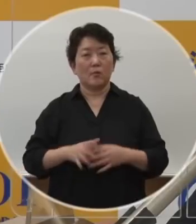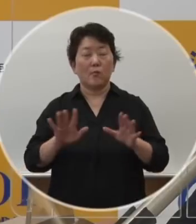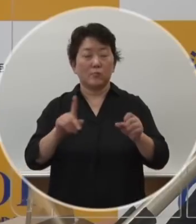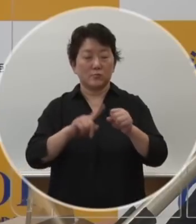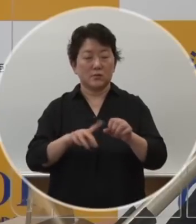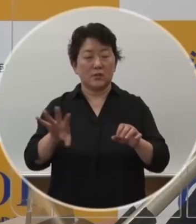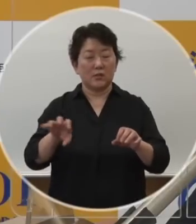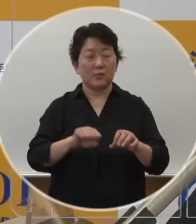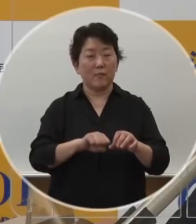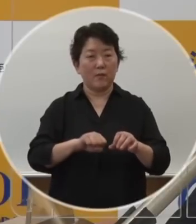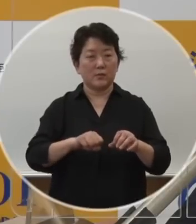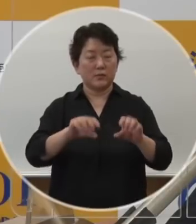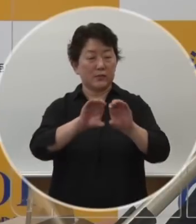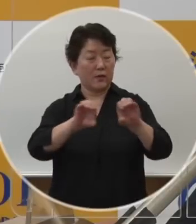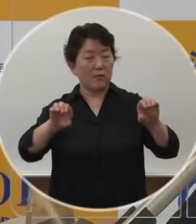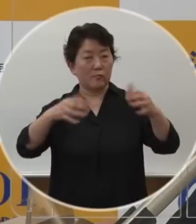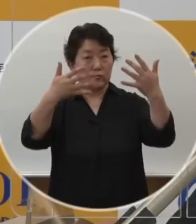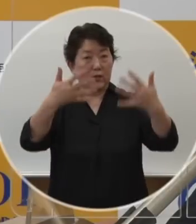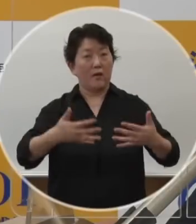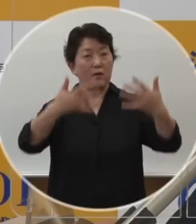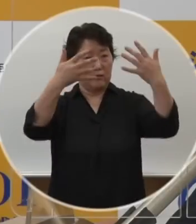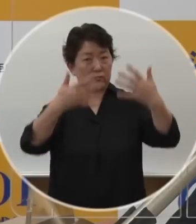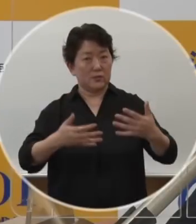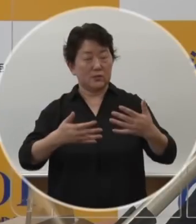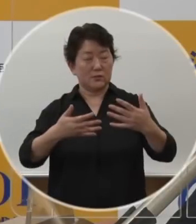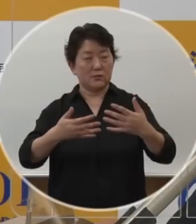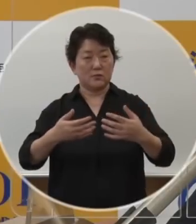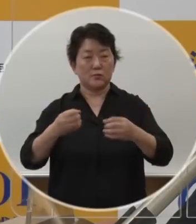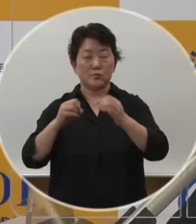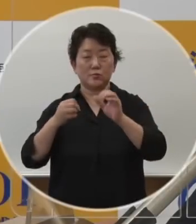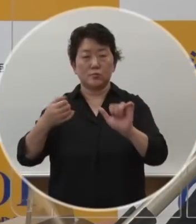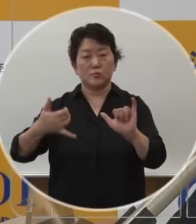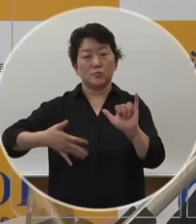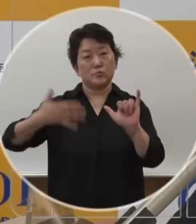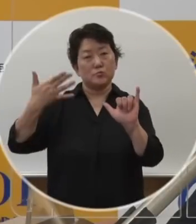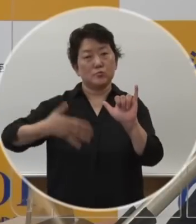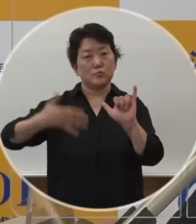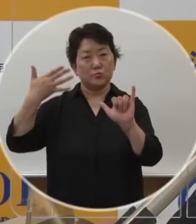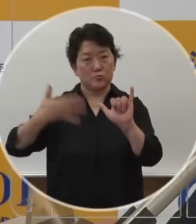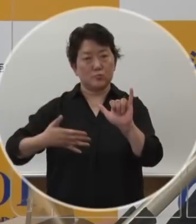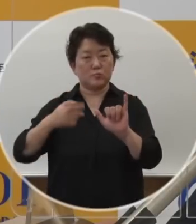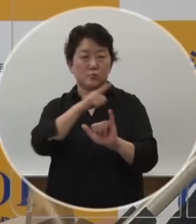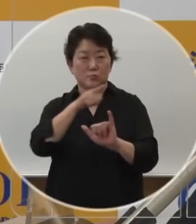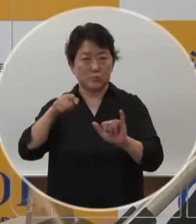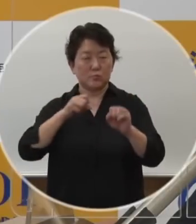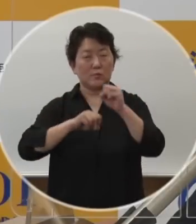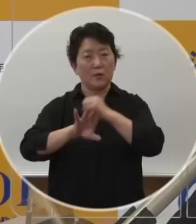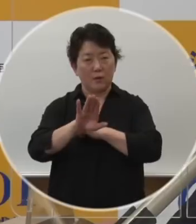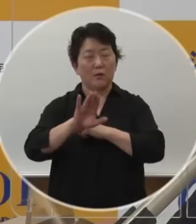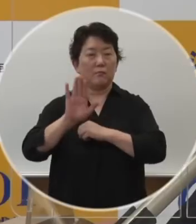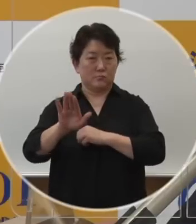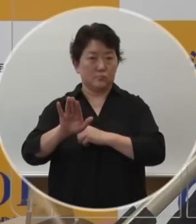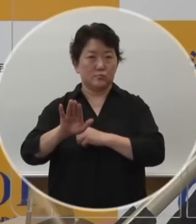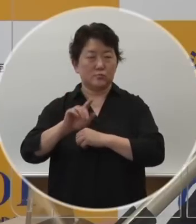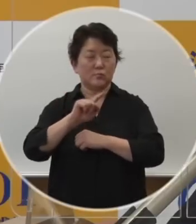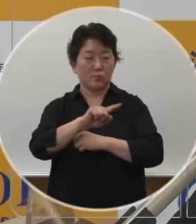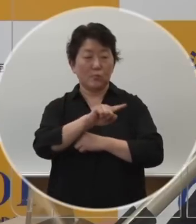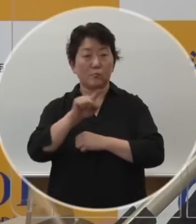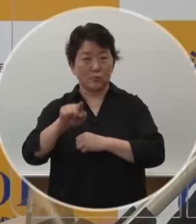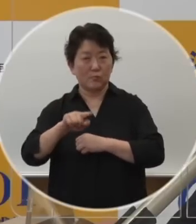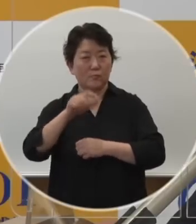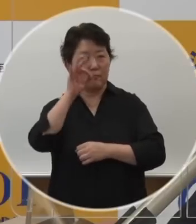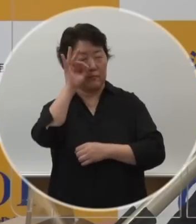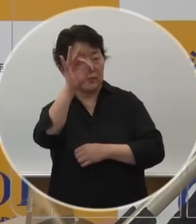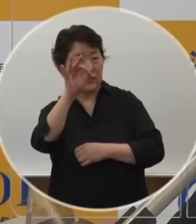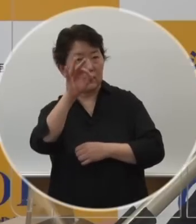レビでの生放送に加え、YouTube での動画配信も新たに行いますので、これらをご利用いただい